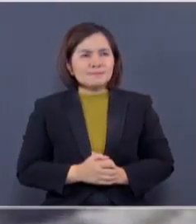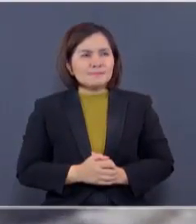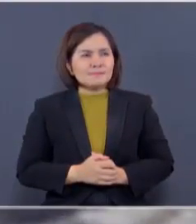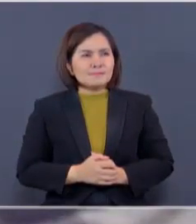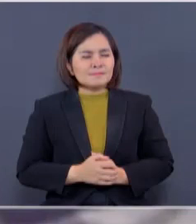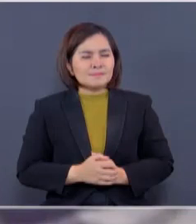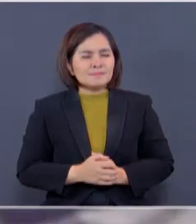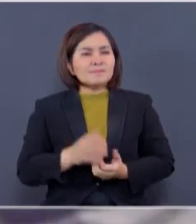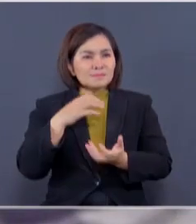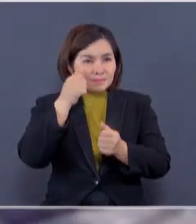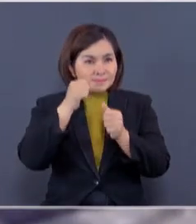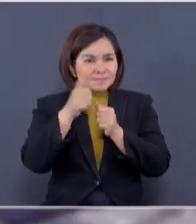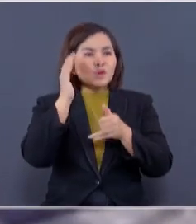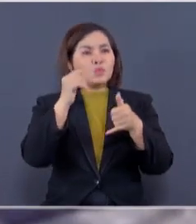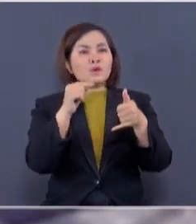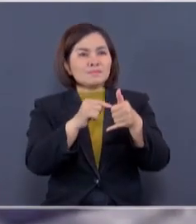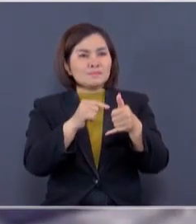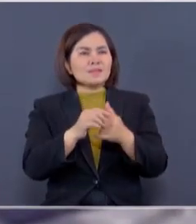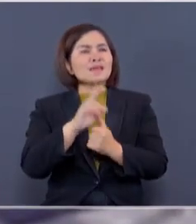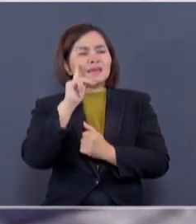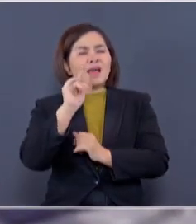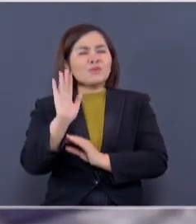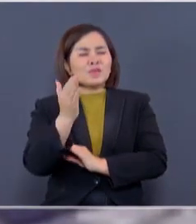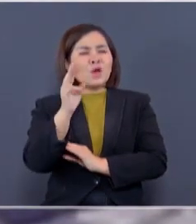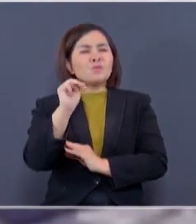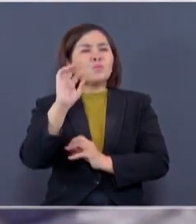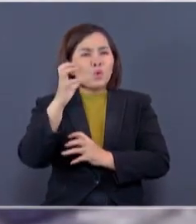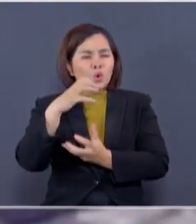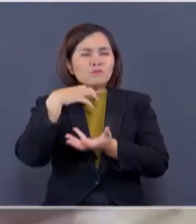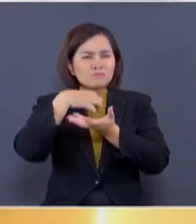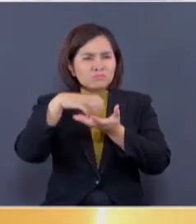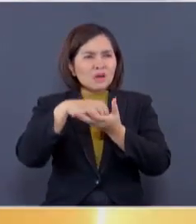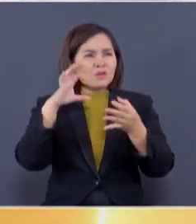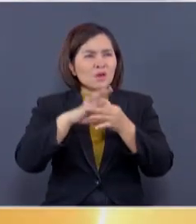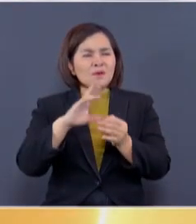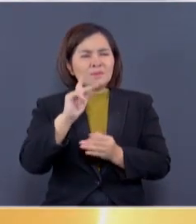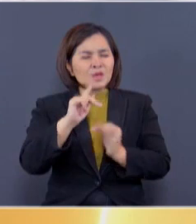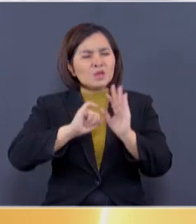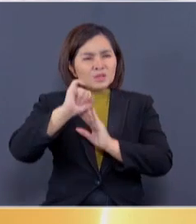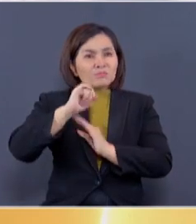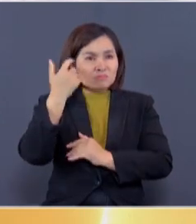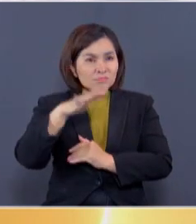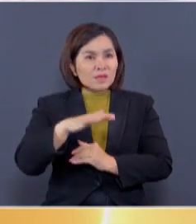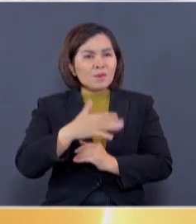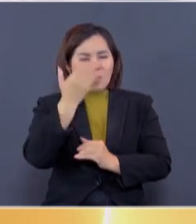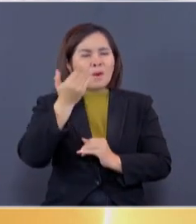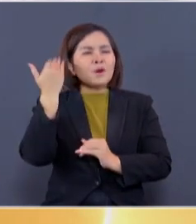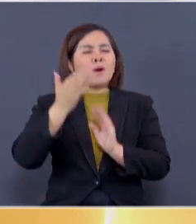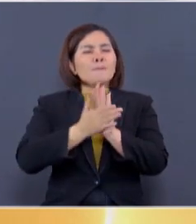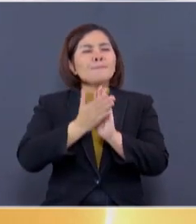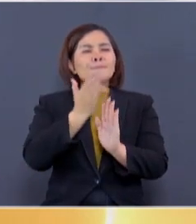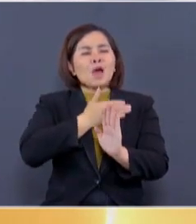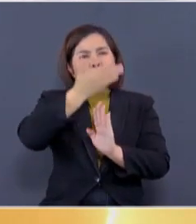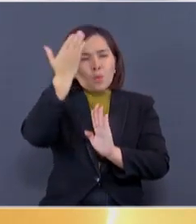ก่อนที่คุณนุ่นจะเล่าจำได้ว่าตั้งแต่มาทำโมโนข่าวเช้าใหม่ๆเนี่ยเราเคยเล่าเหตุการณ์ของเคร้อยล้านที่เชียงใหม่หลังจากที่เขาสึกเป็นพระและต